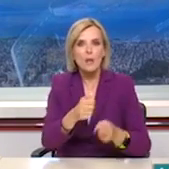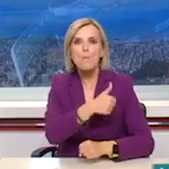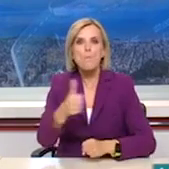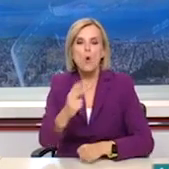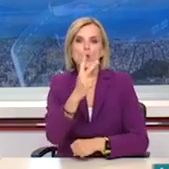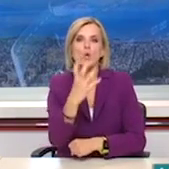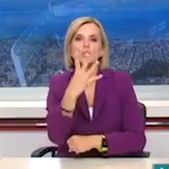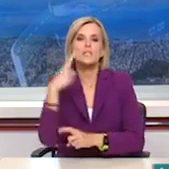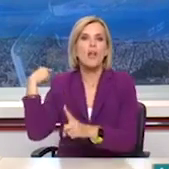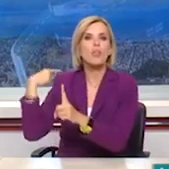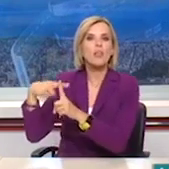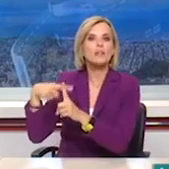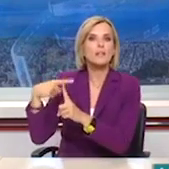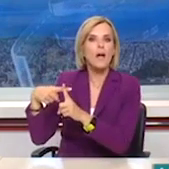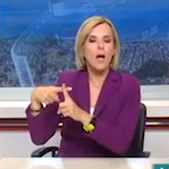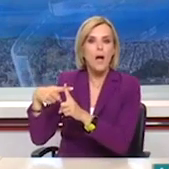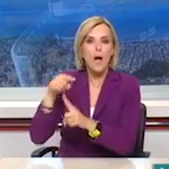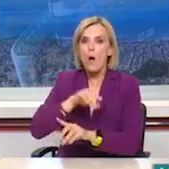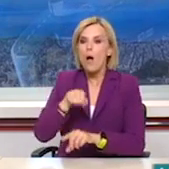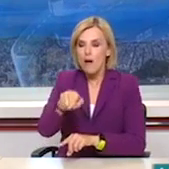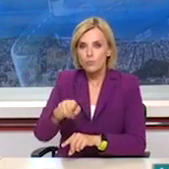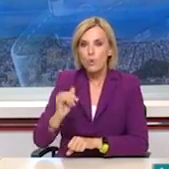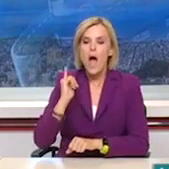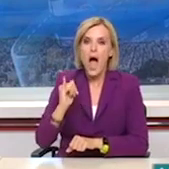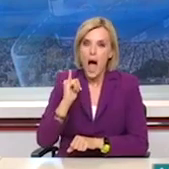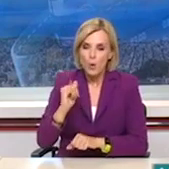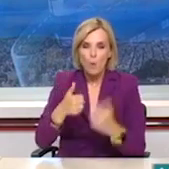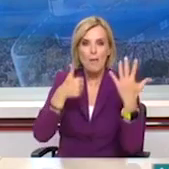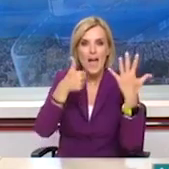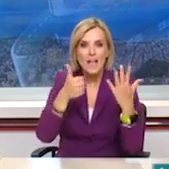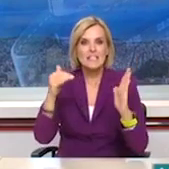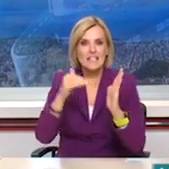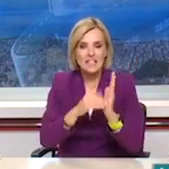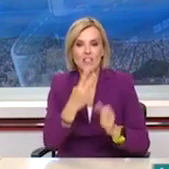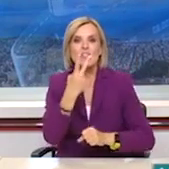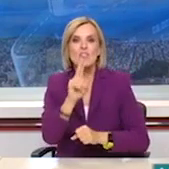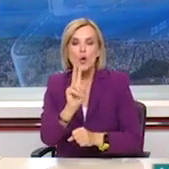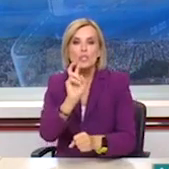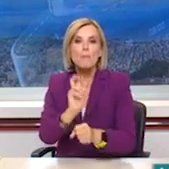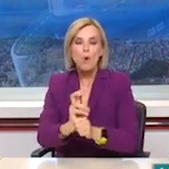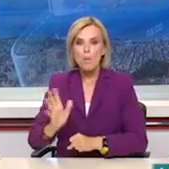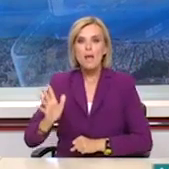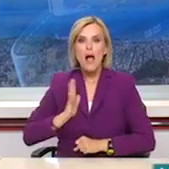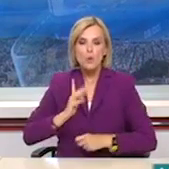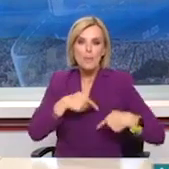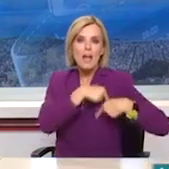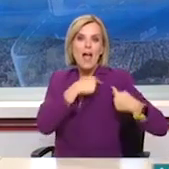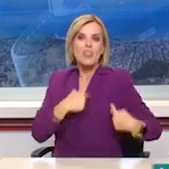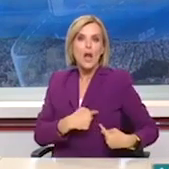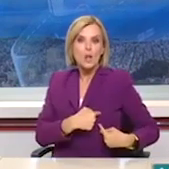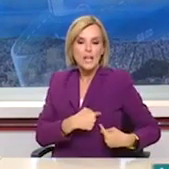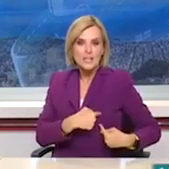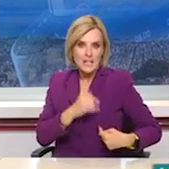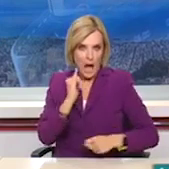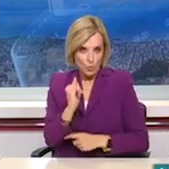0,7%. Αναμένεται να ολοκληρωθεί η μελέτη ακόμα 6.600 αιμοδοτών, ώστε να έχουμε έναν αριθμό κοντά στις 10.000. Σε